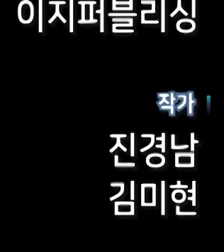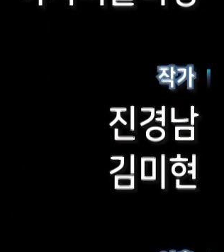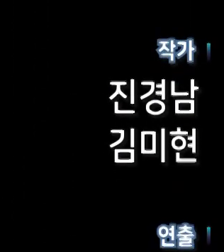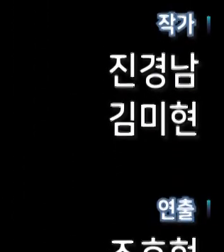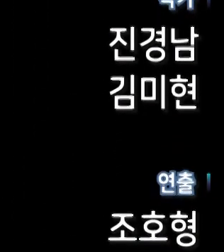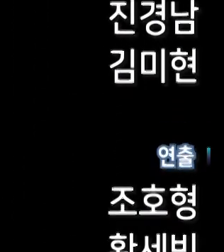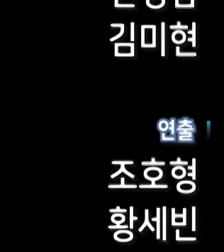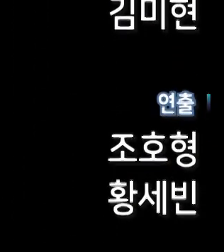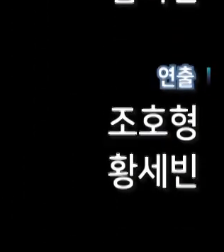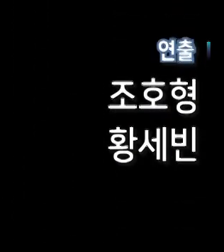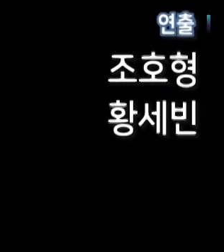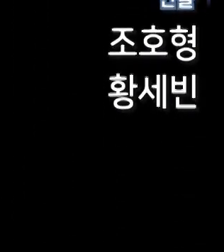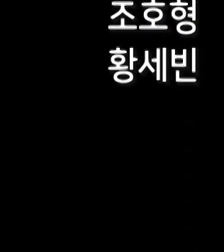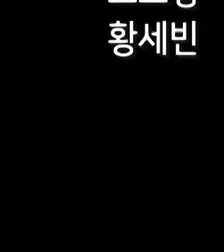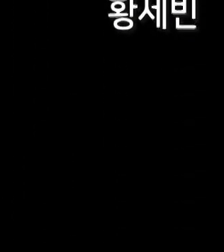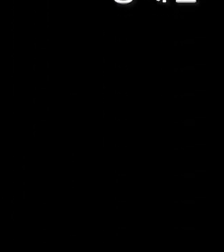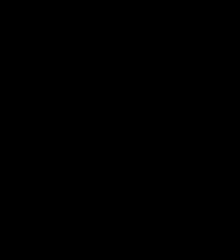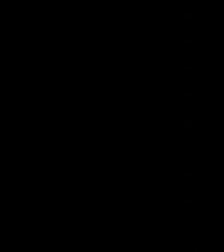으